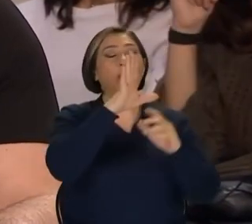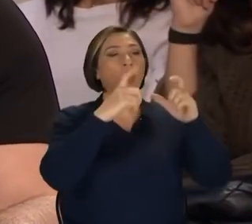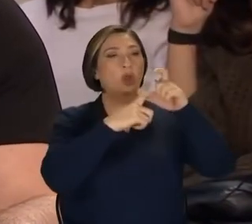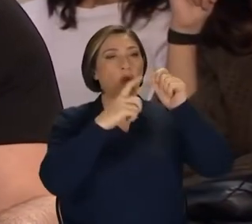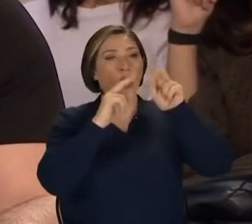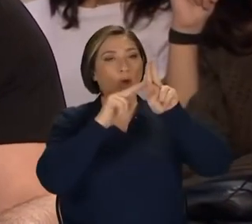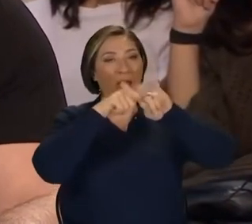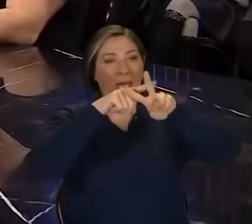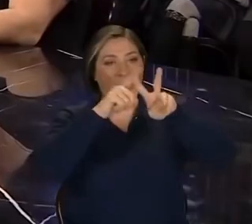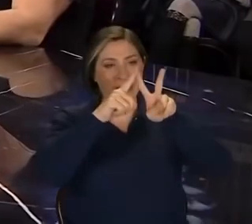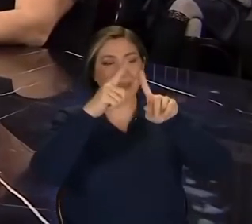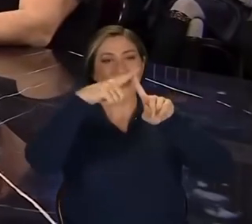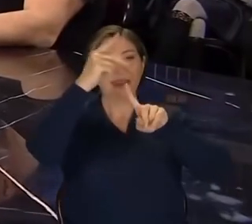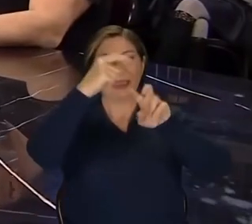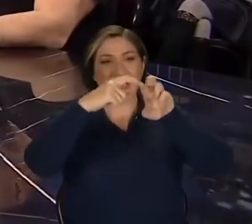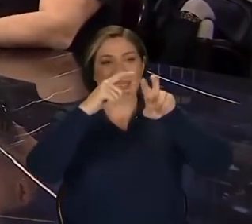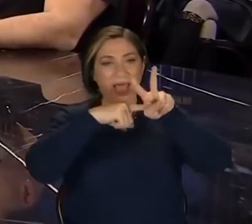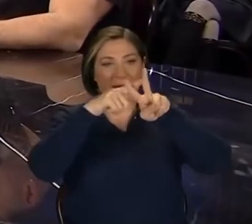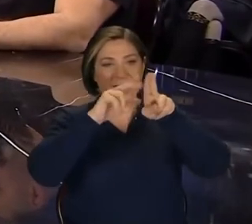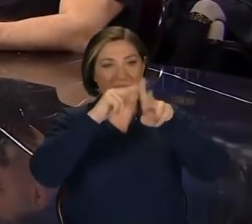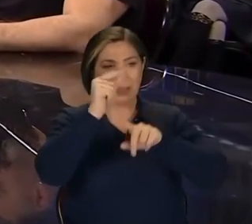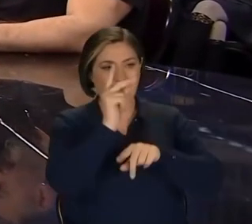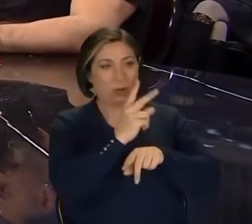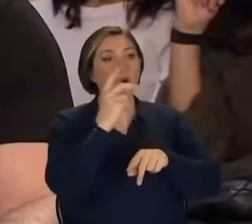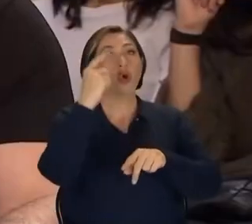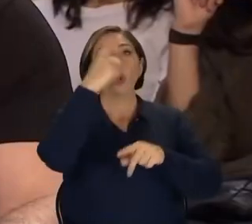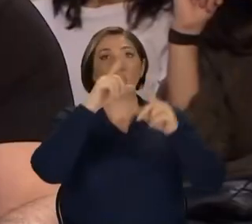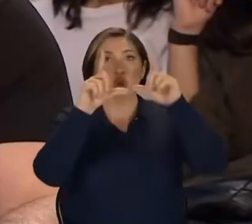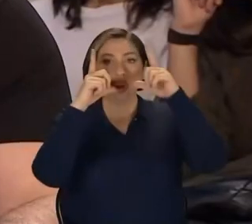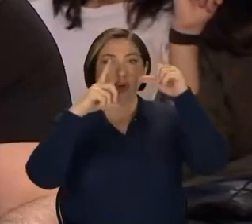Gökhan Tiryaki. Ha. Nuri Bilge Ceylan'ın görüntü yönetmeni,